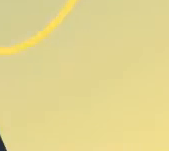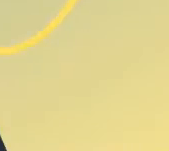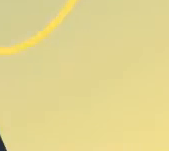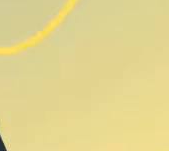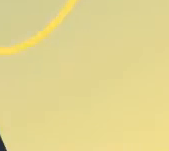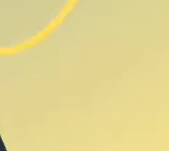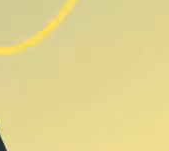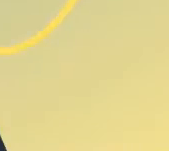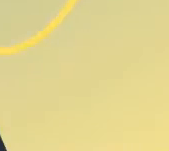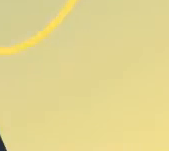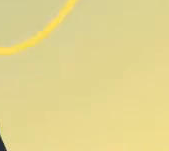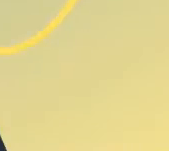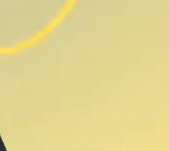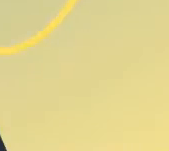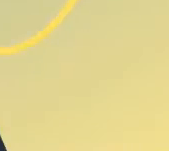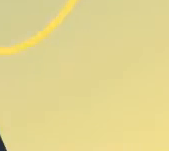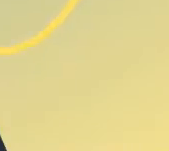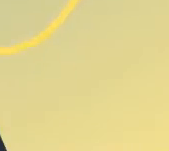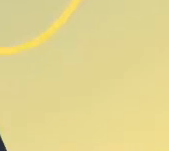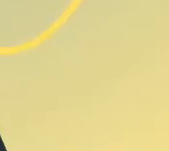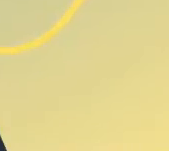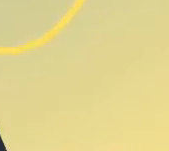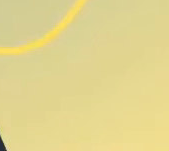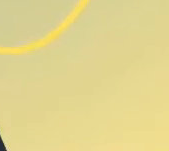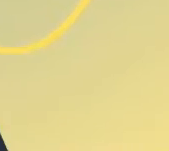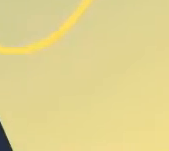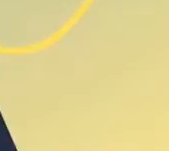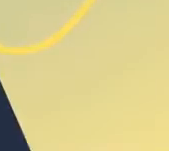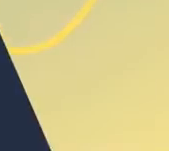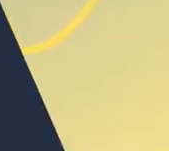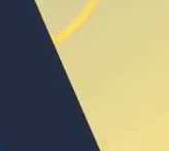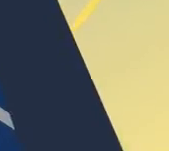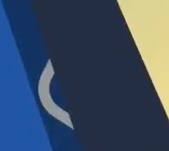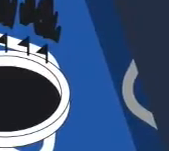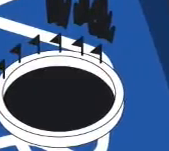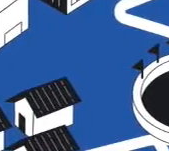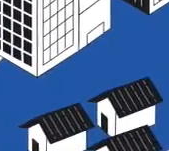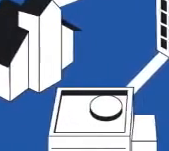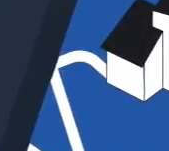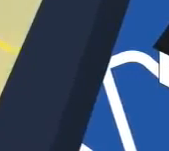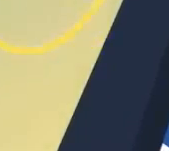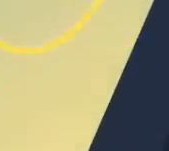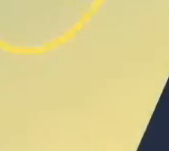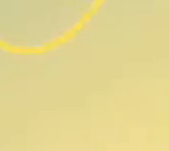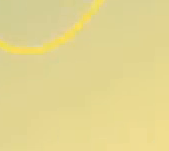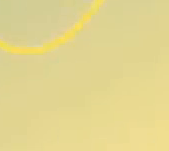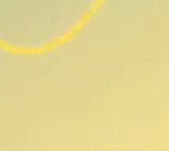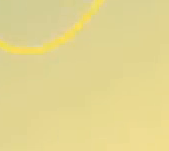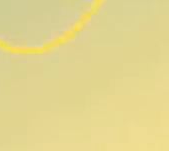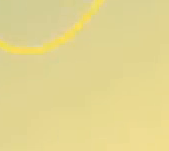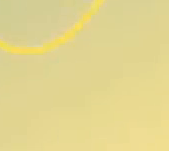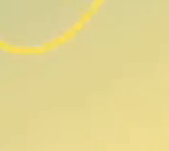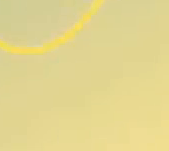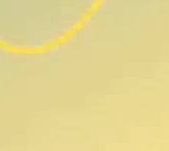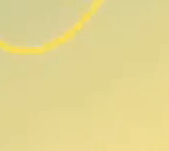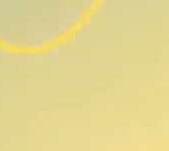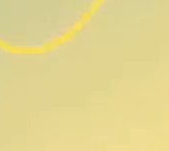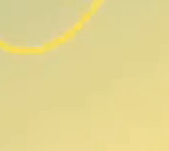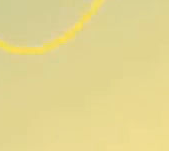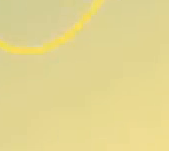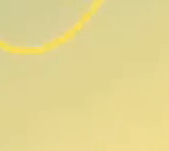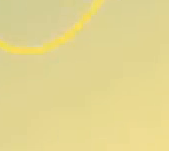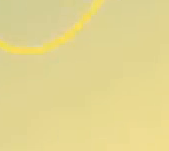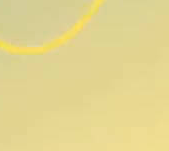untuk kesejahteraan masyarakat bisa terwujudkan Angga udah Batam belanja negara ini berisi laporan